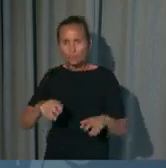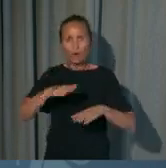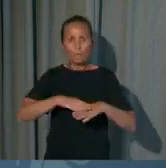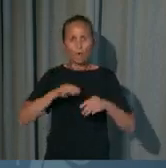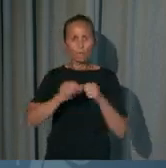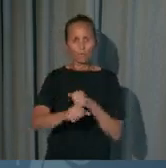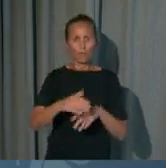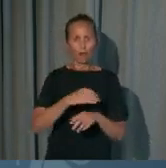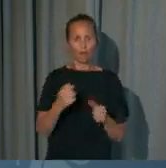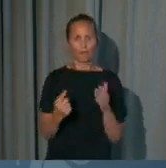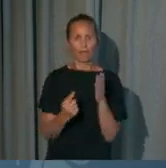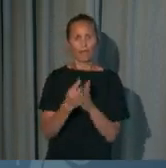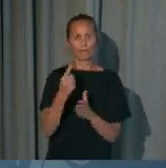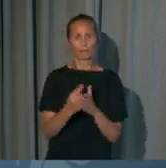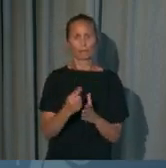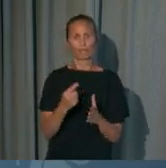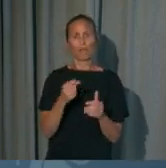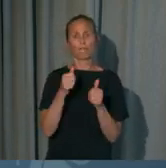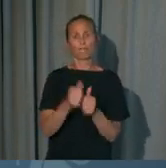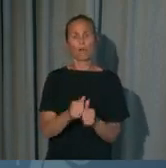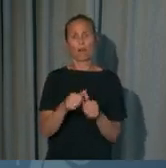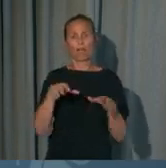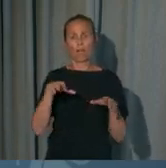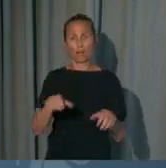forebygging av eventuelle følgeangrep.